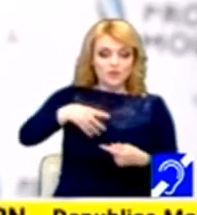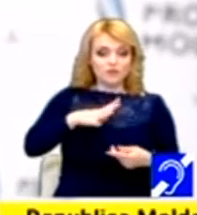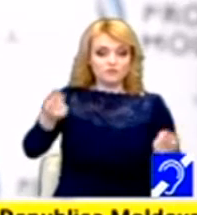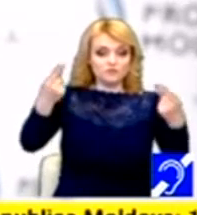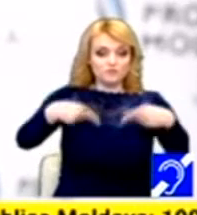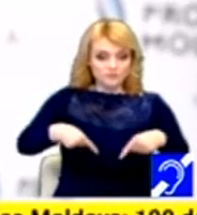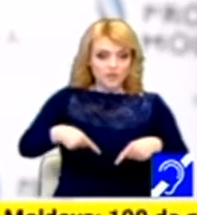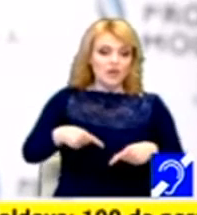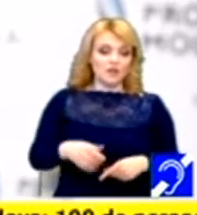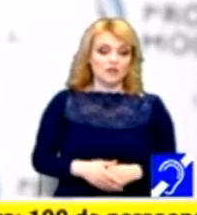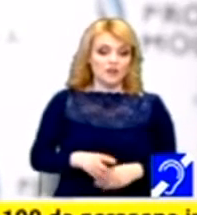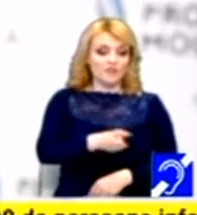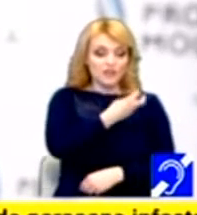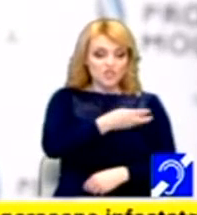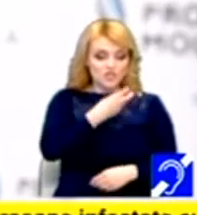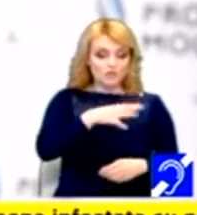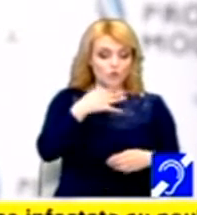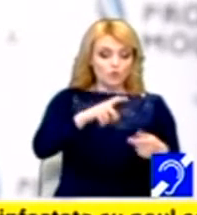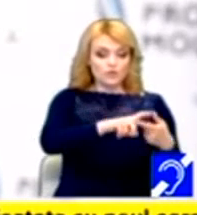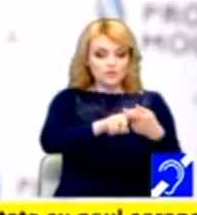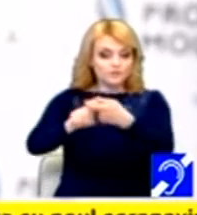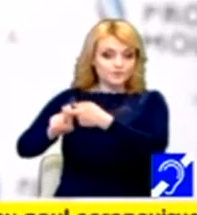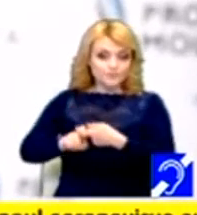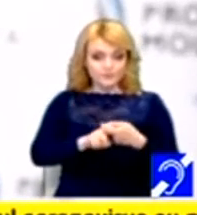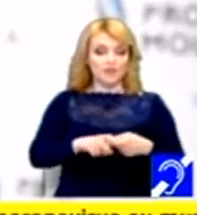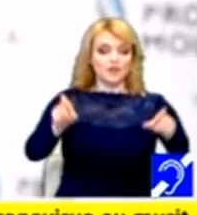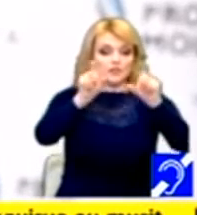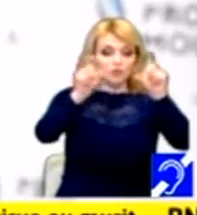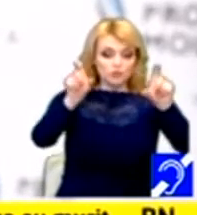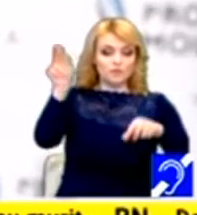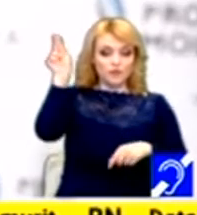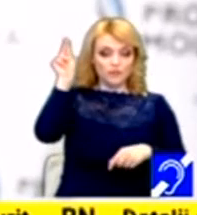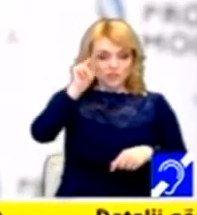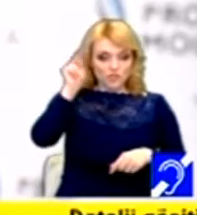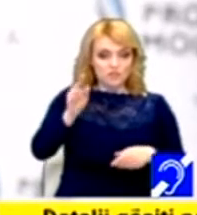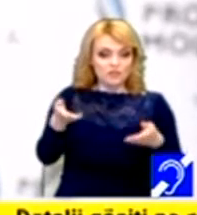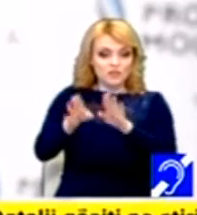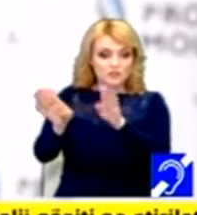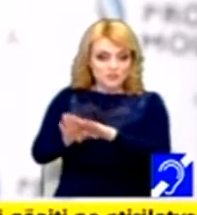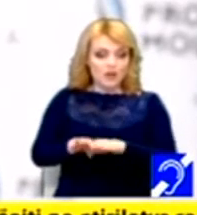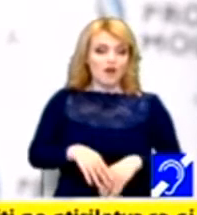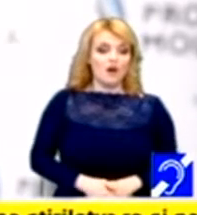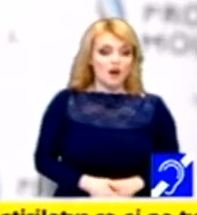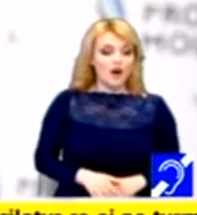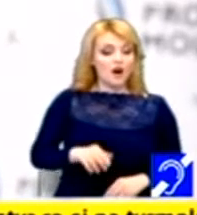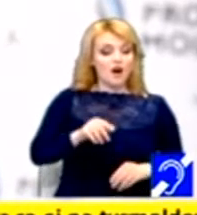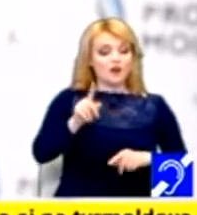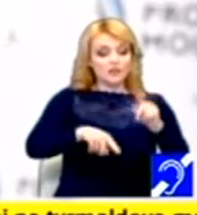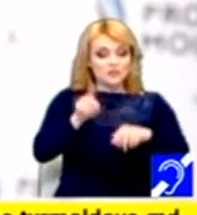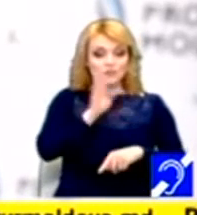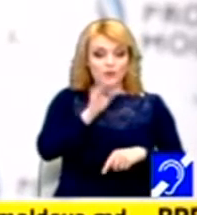să falimenteze, medicii sunt infectați în masă, instituțiile educaționale sunt închise, iar părinții ar putea reveni la muncă de săptămâna